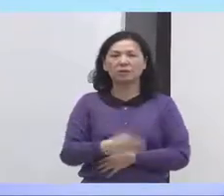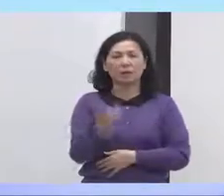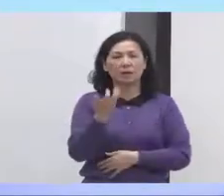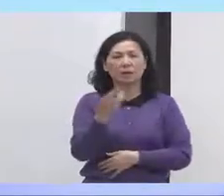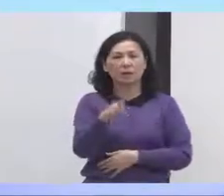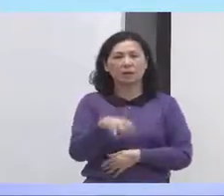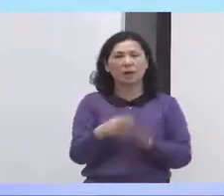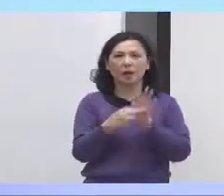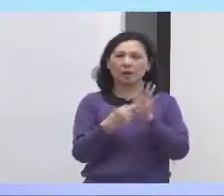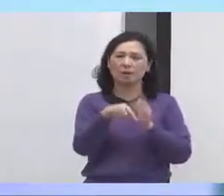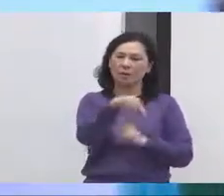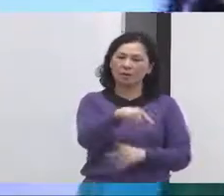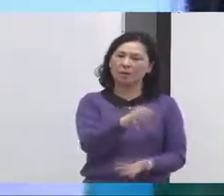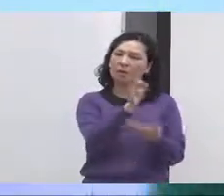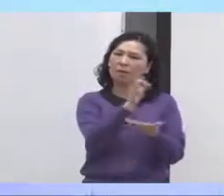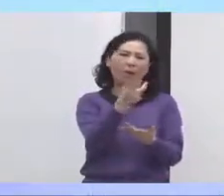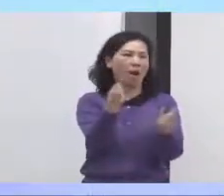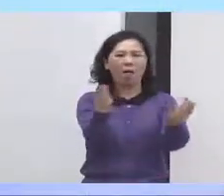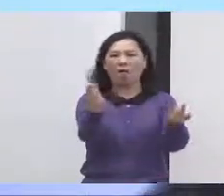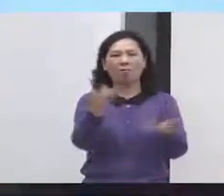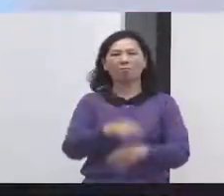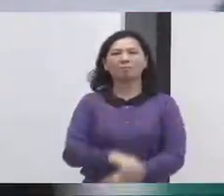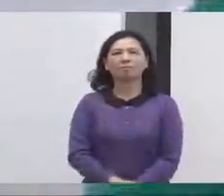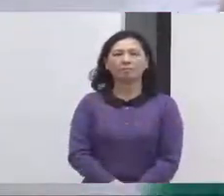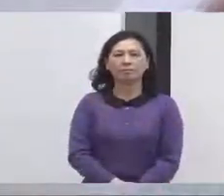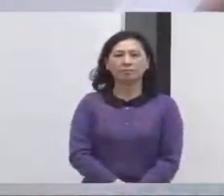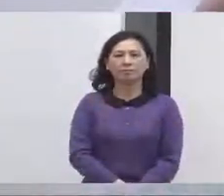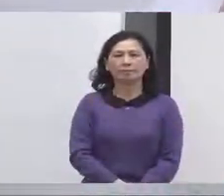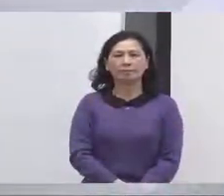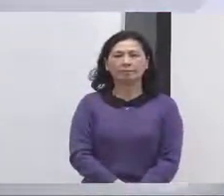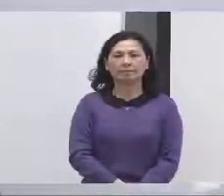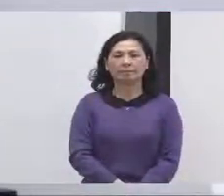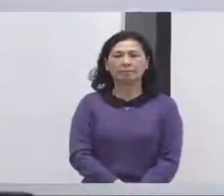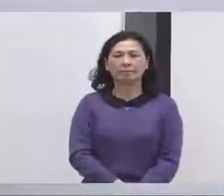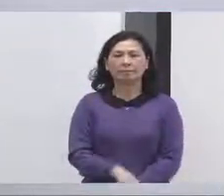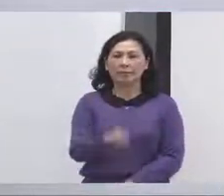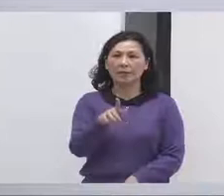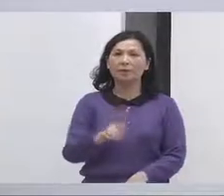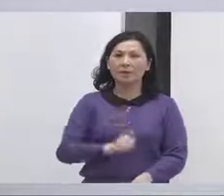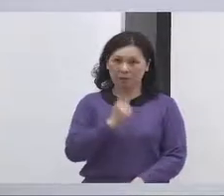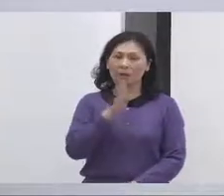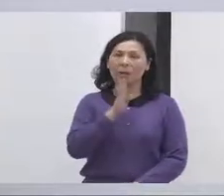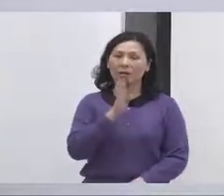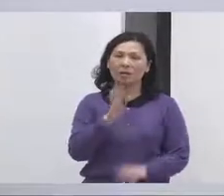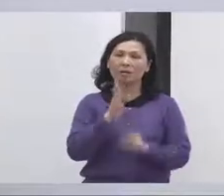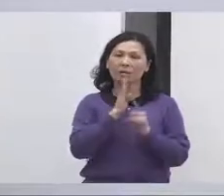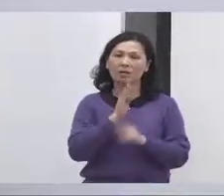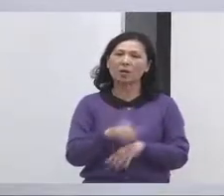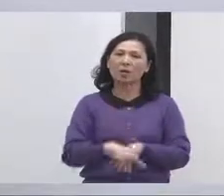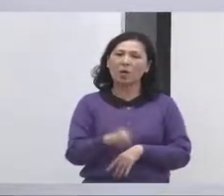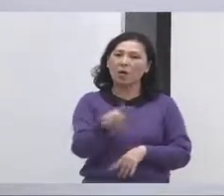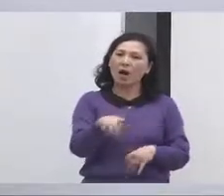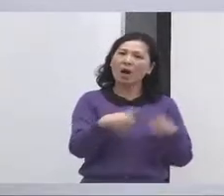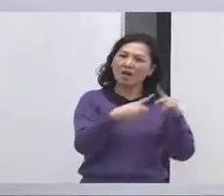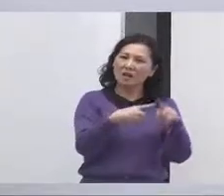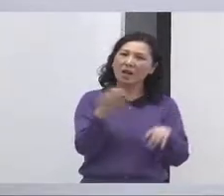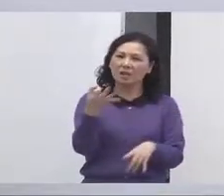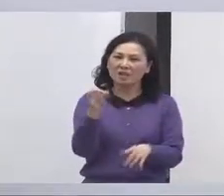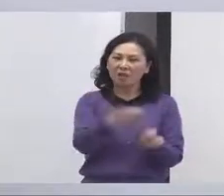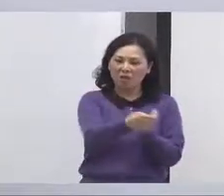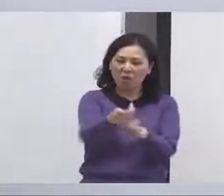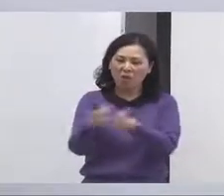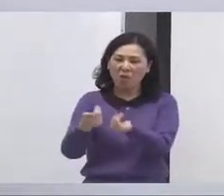讲的几乎都是。 是因为我们就是确实会有资源分配的问题。那我不知道刚刚之浩在讲的时